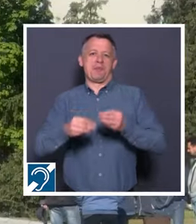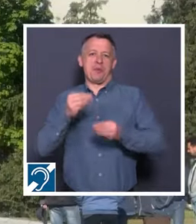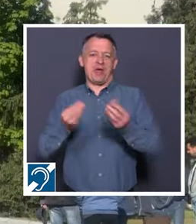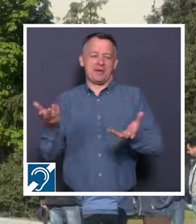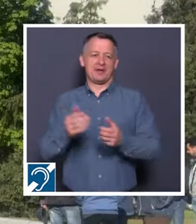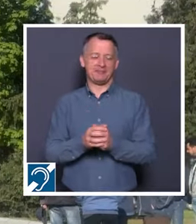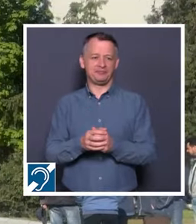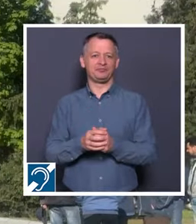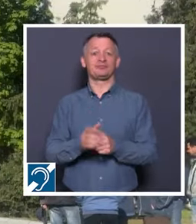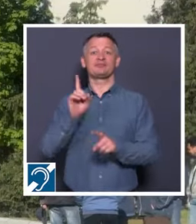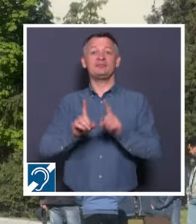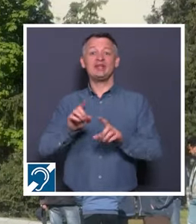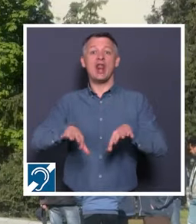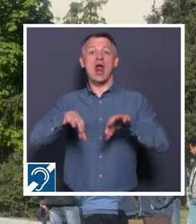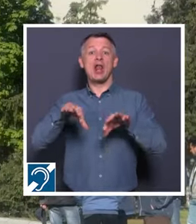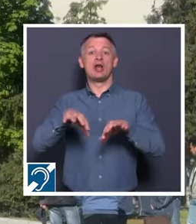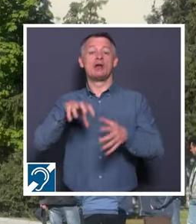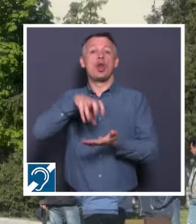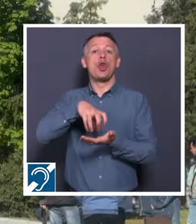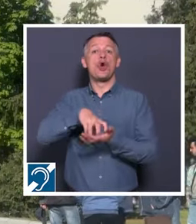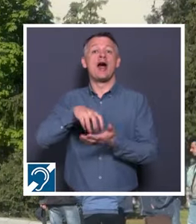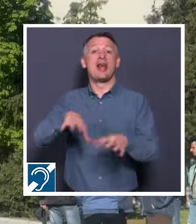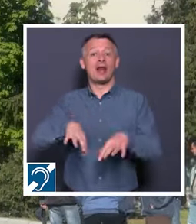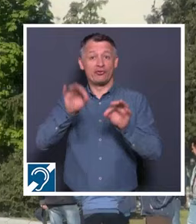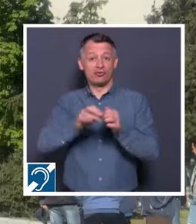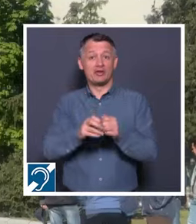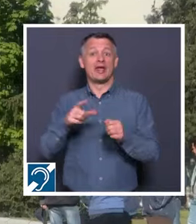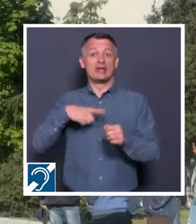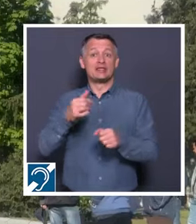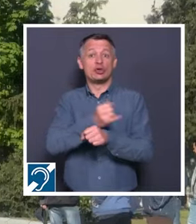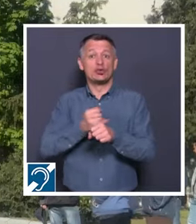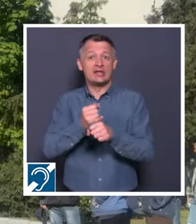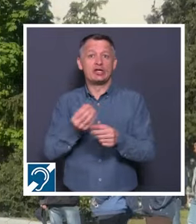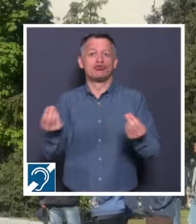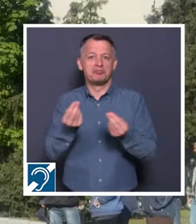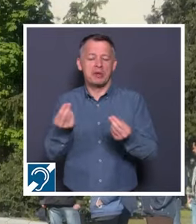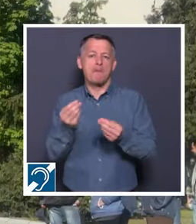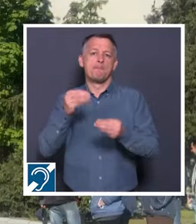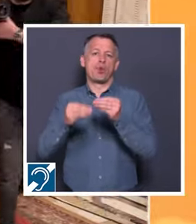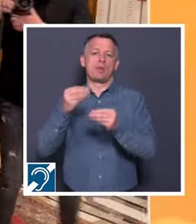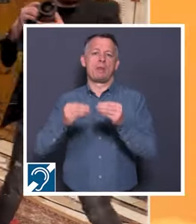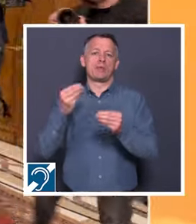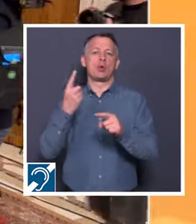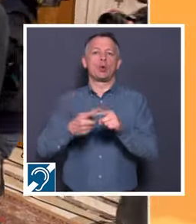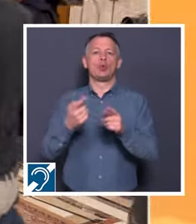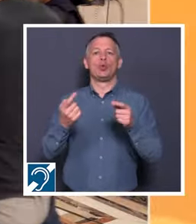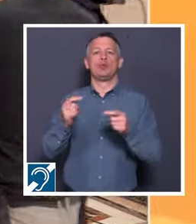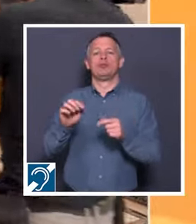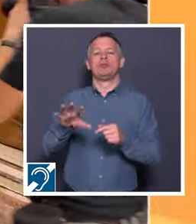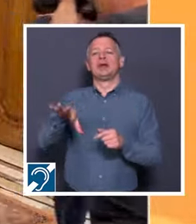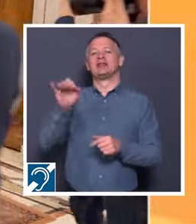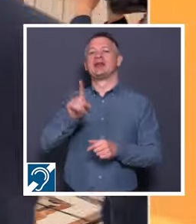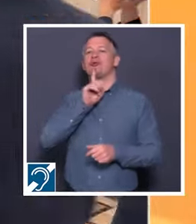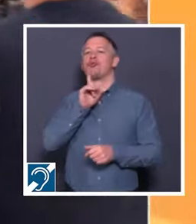Dacă la locale, în anumite județe, există probleme cu identificarea numelor care